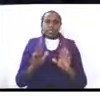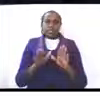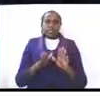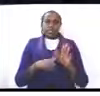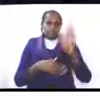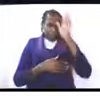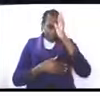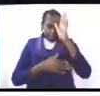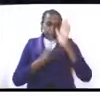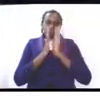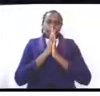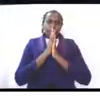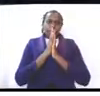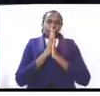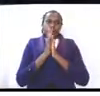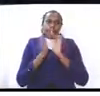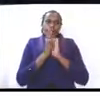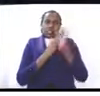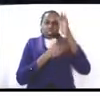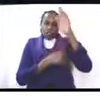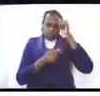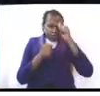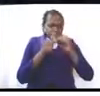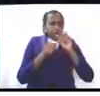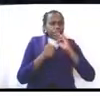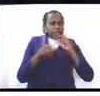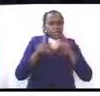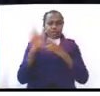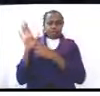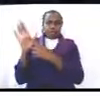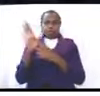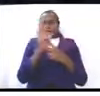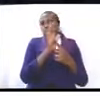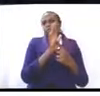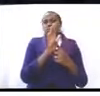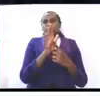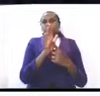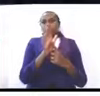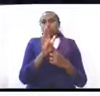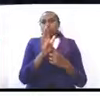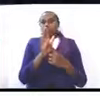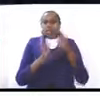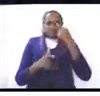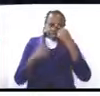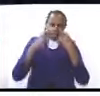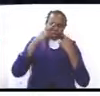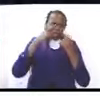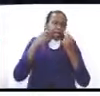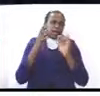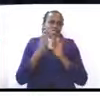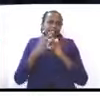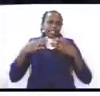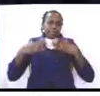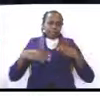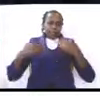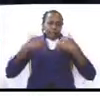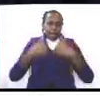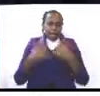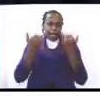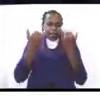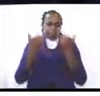Baba tokuomba ukaweza kuwakumbusha na kuwaonyesha kilio ambacho wananchi wako nacho